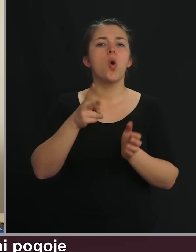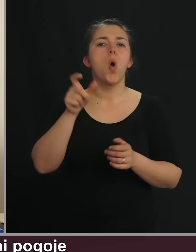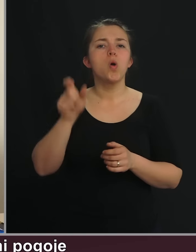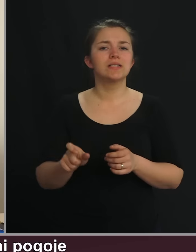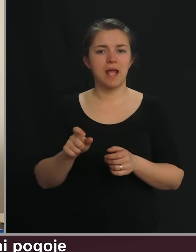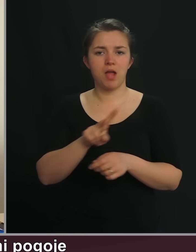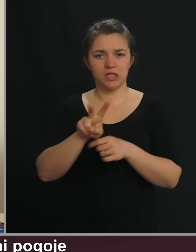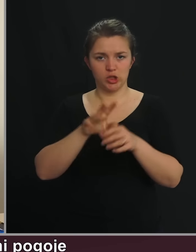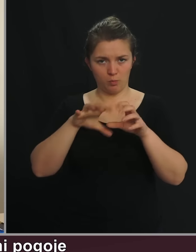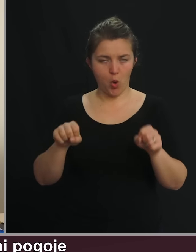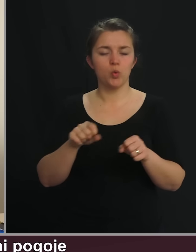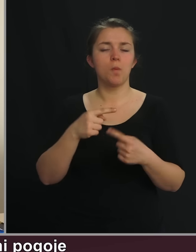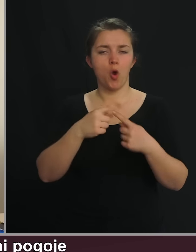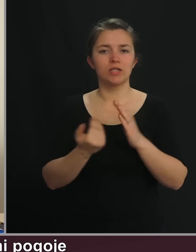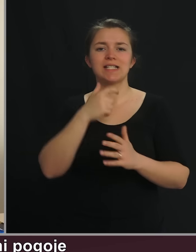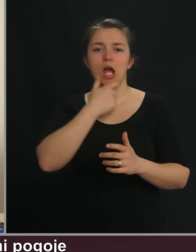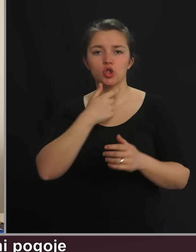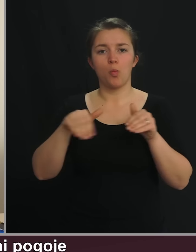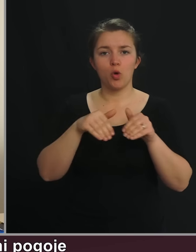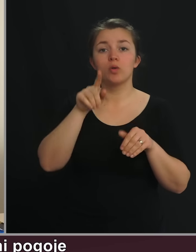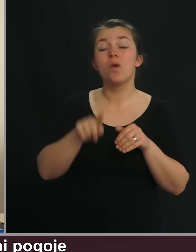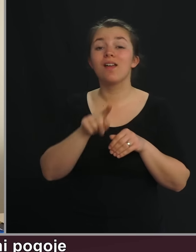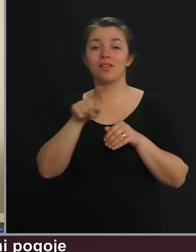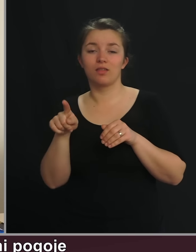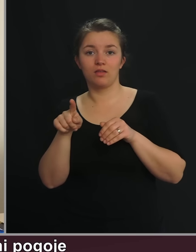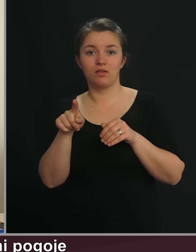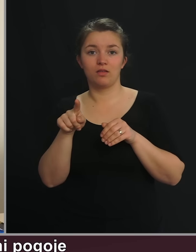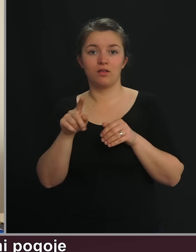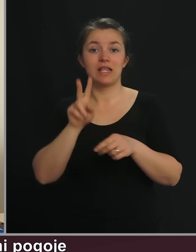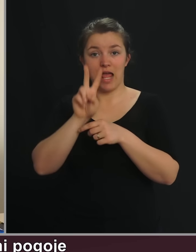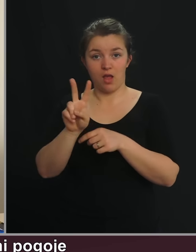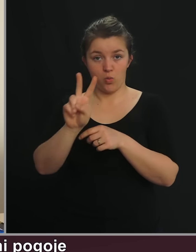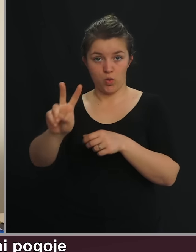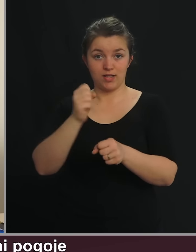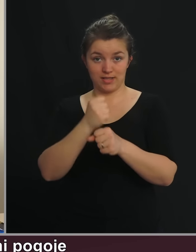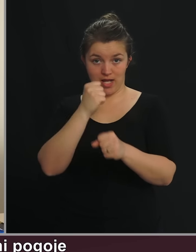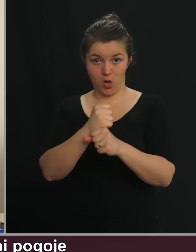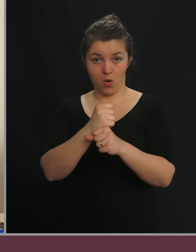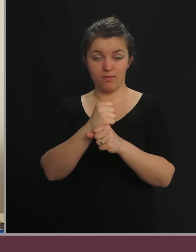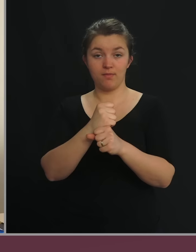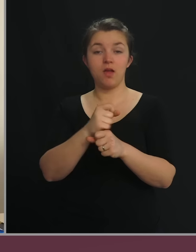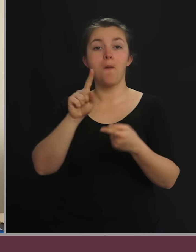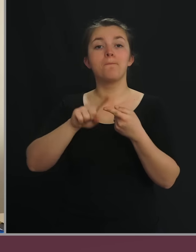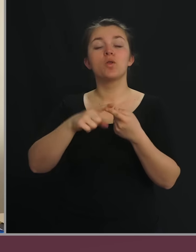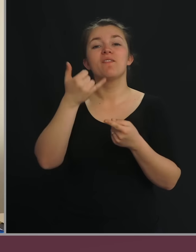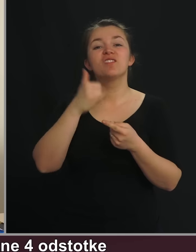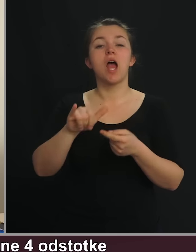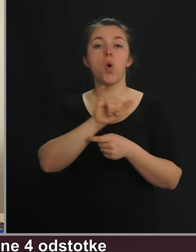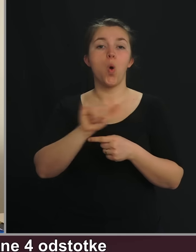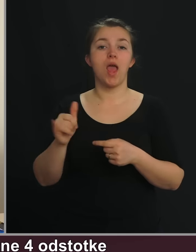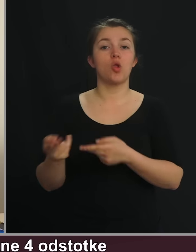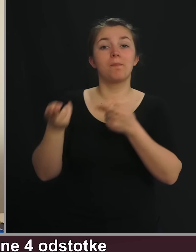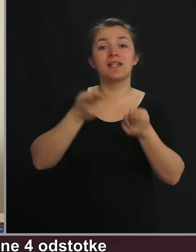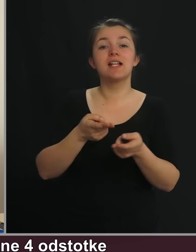V primeru, ko oseba izpolni pogoje za starostno upokojitev in nadaljuje z delom,